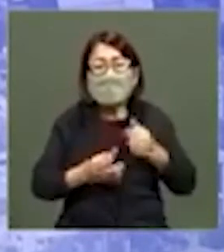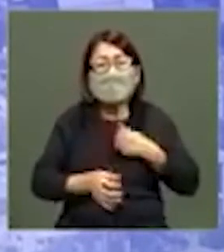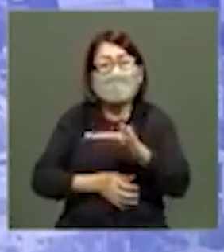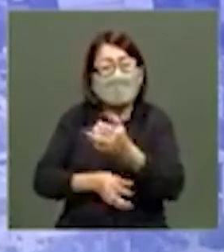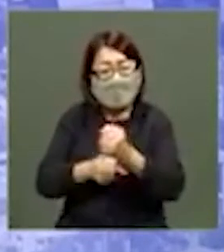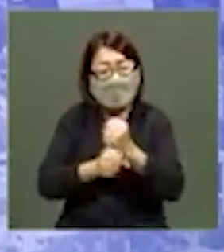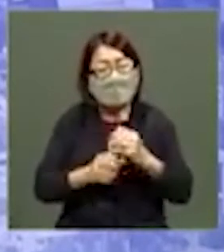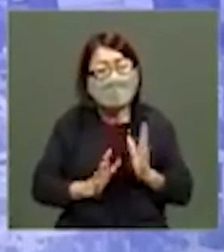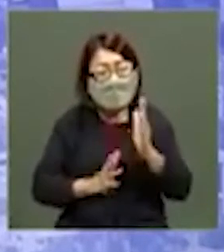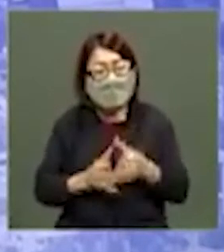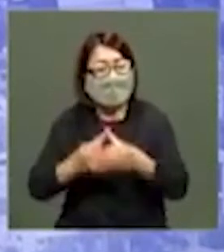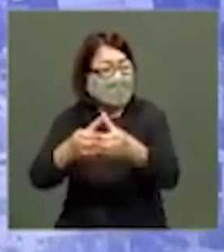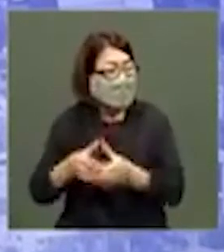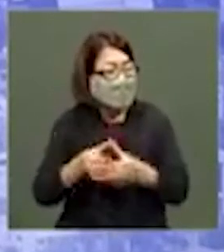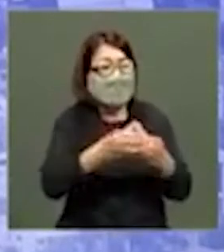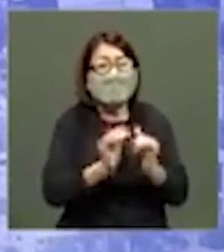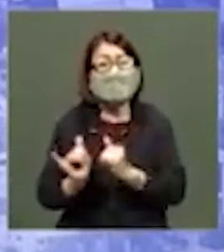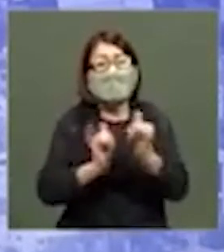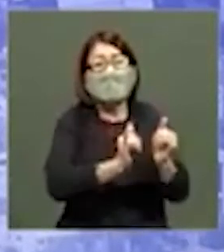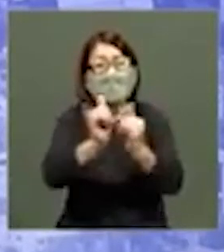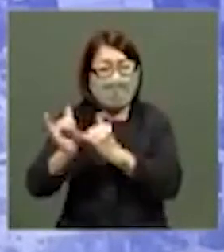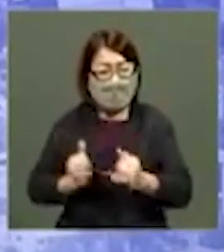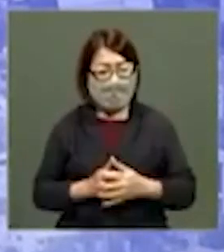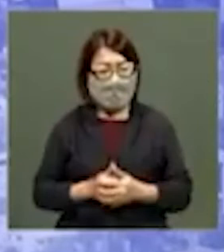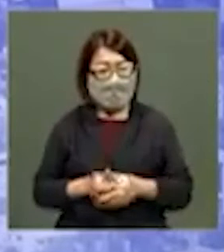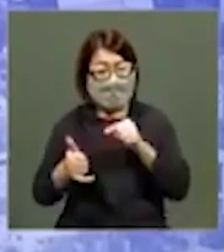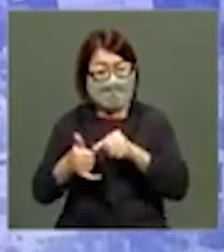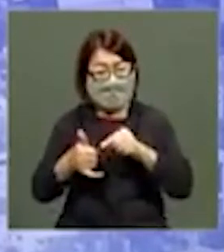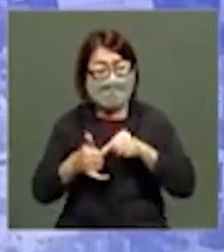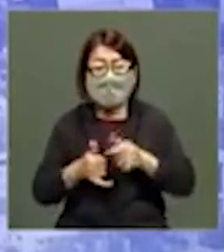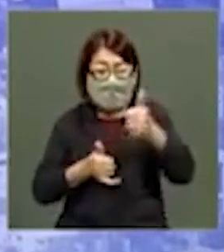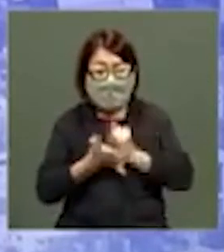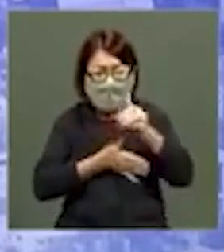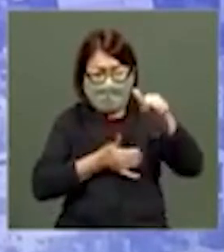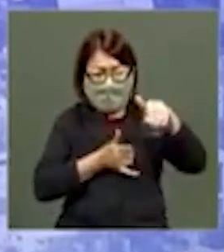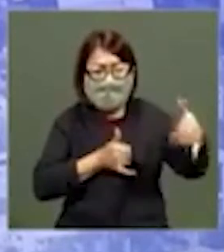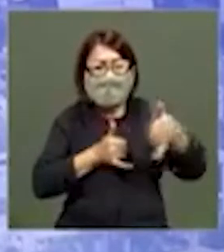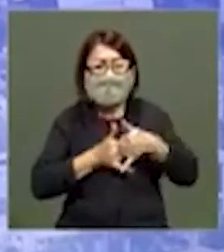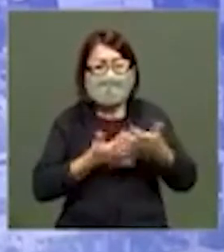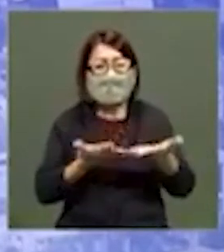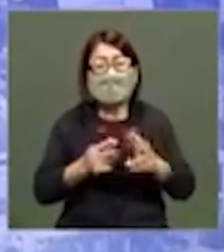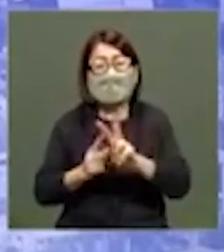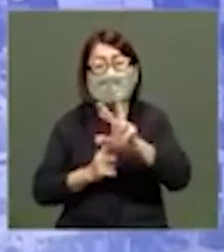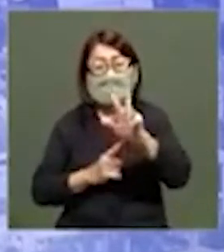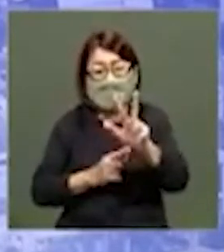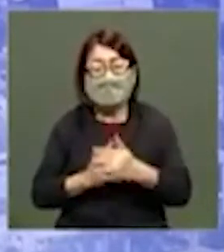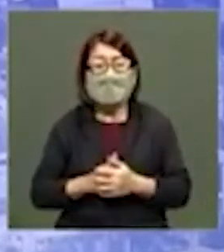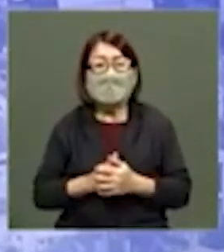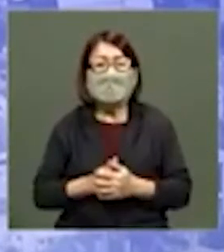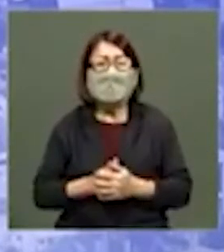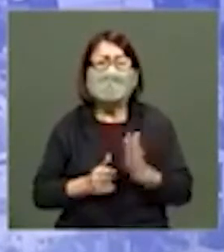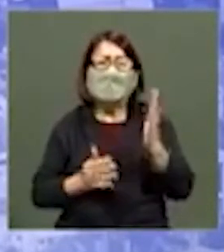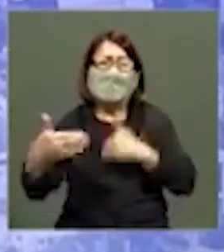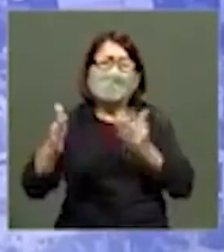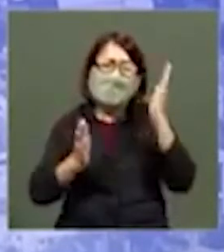วก็ย้ายจุดไปจะมีจุดเชื่อมต่อก็คือคนที่ถูกกฎหมายและ3คือเขามีที่พักที่แออัด